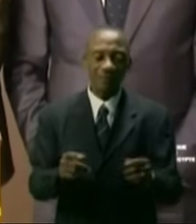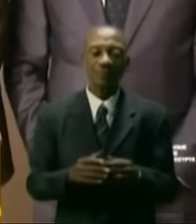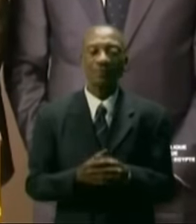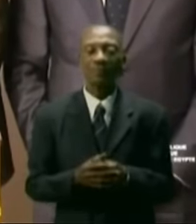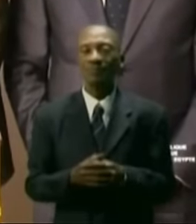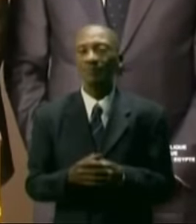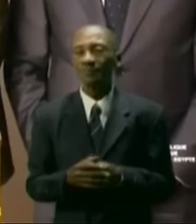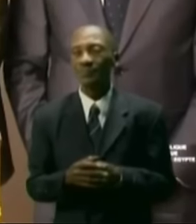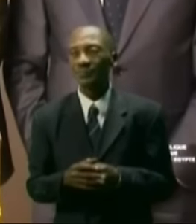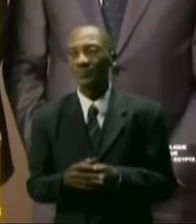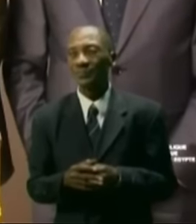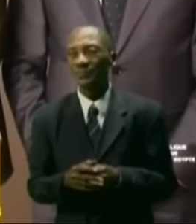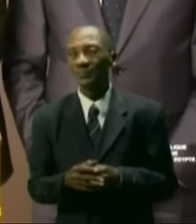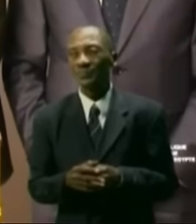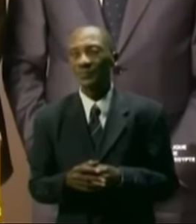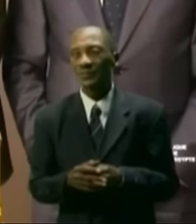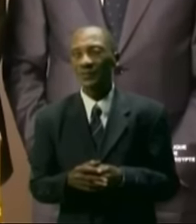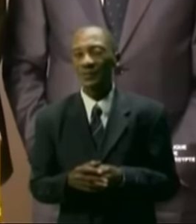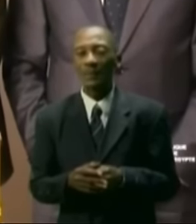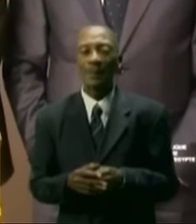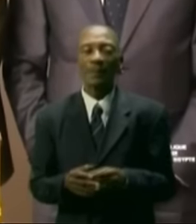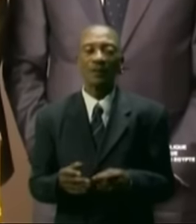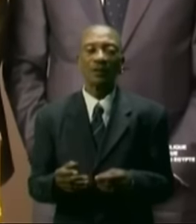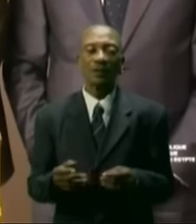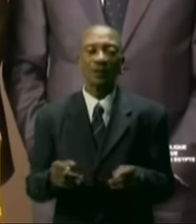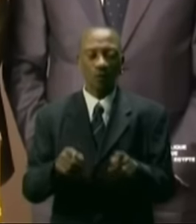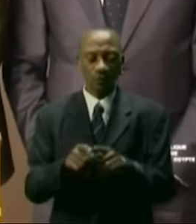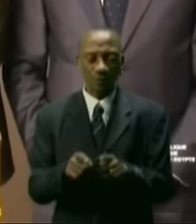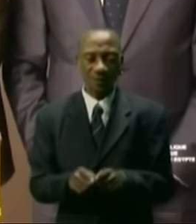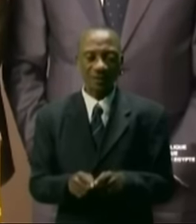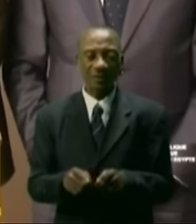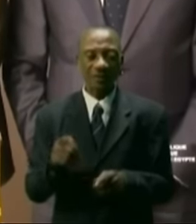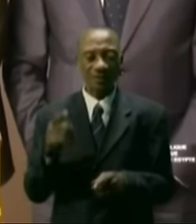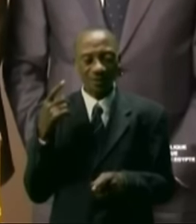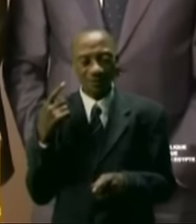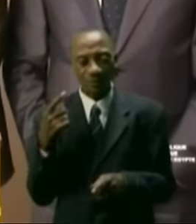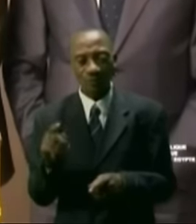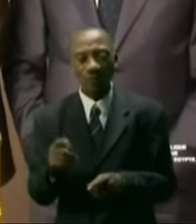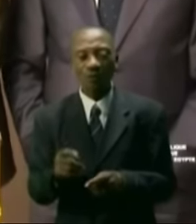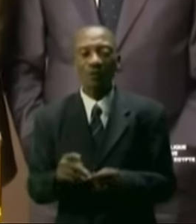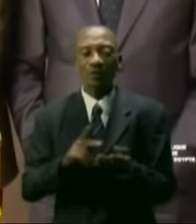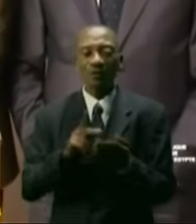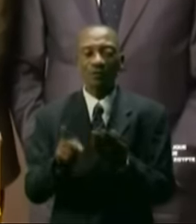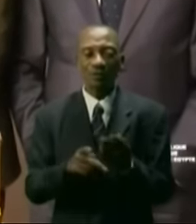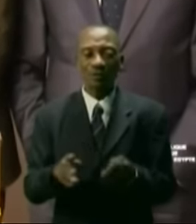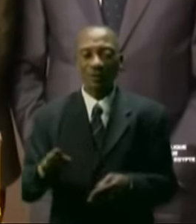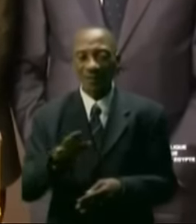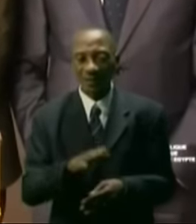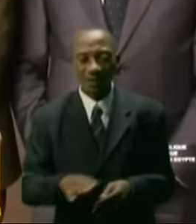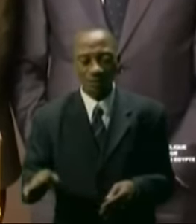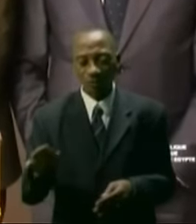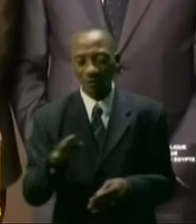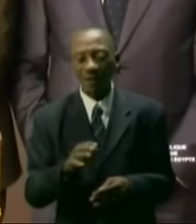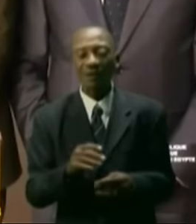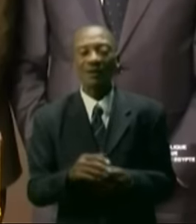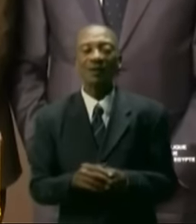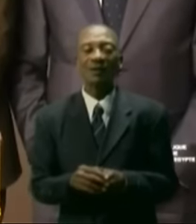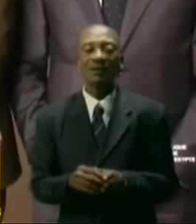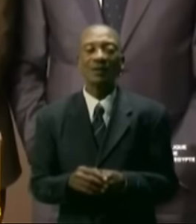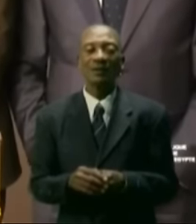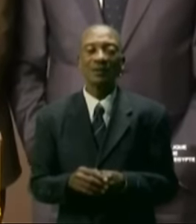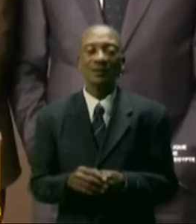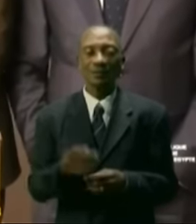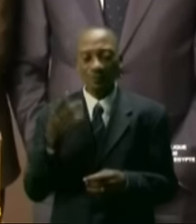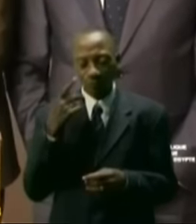est l'autorité nationale de la sécurité alimentaire égyptienne. Et aussi, à ma droite, nous avons le directeur général Christian